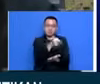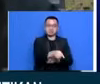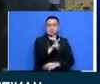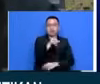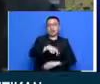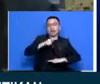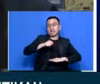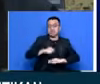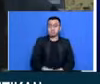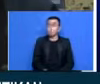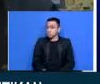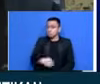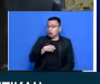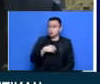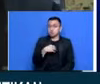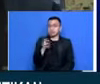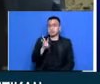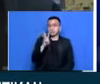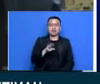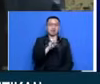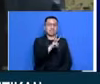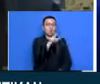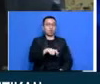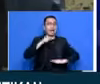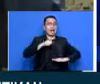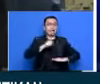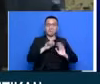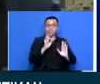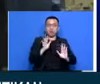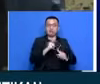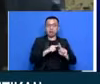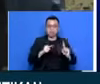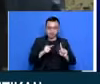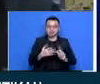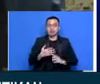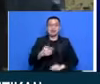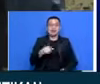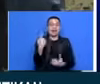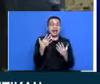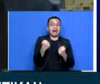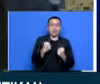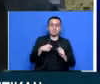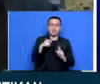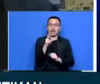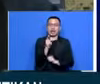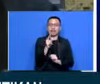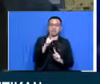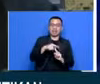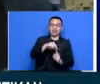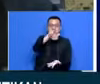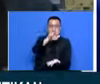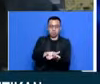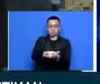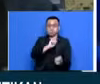tetapi juga e kasasi ini juga harus berjalan untuk bisa mengubah atau menganulir mengevisi dari putusan vonis terhadap Ronald tanur seperti itu